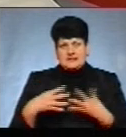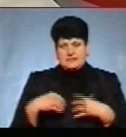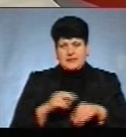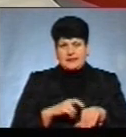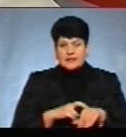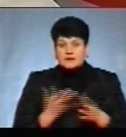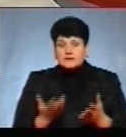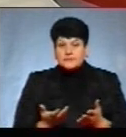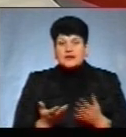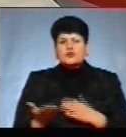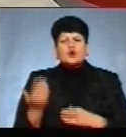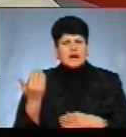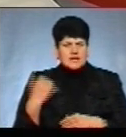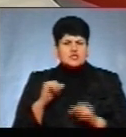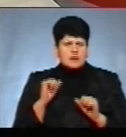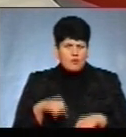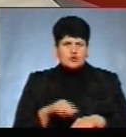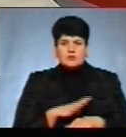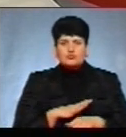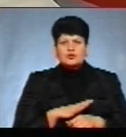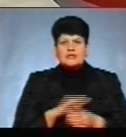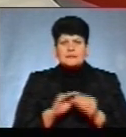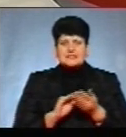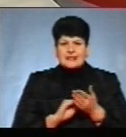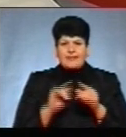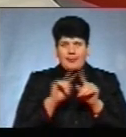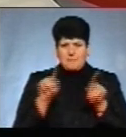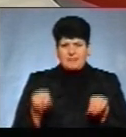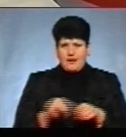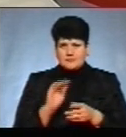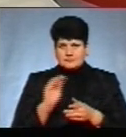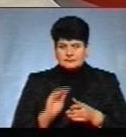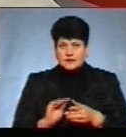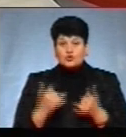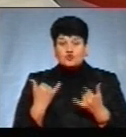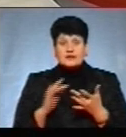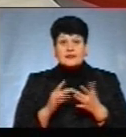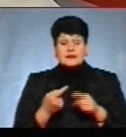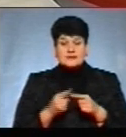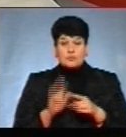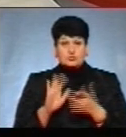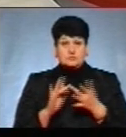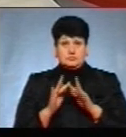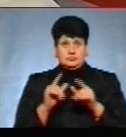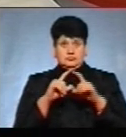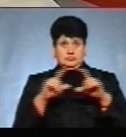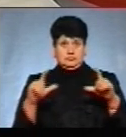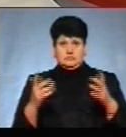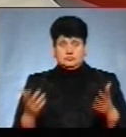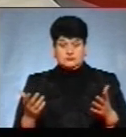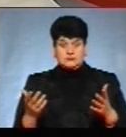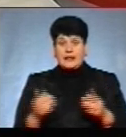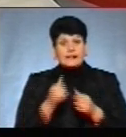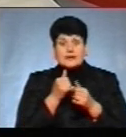виписати, якщо раніше можна було виписати на бланку рецептурному, то сьогодні це буде електронний рецепт.